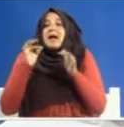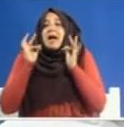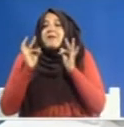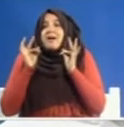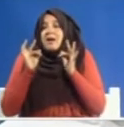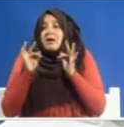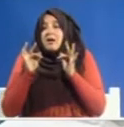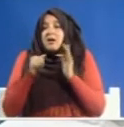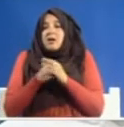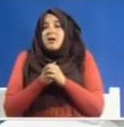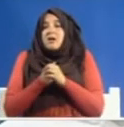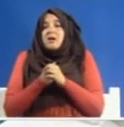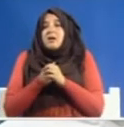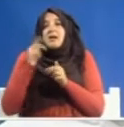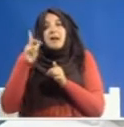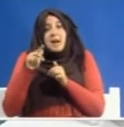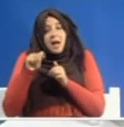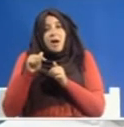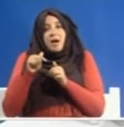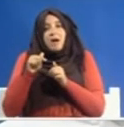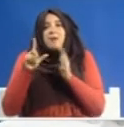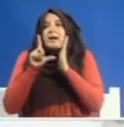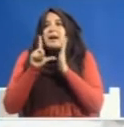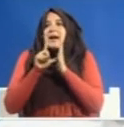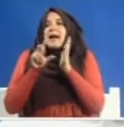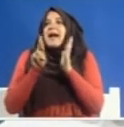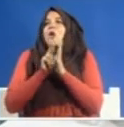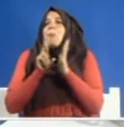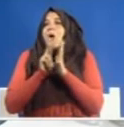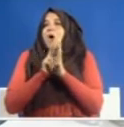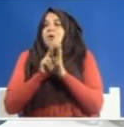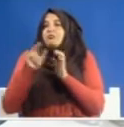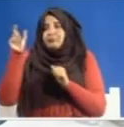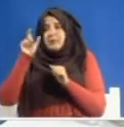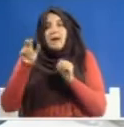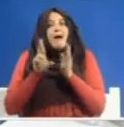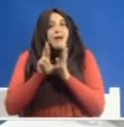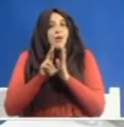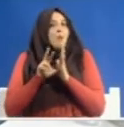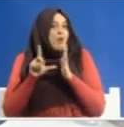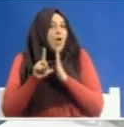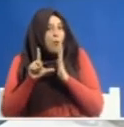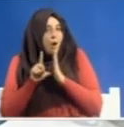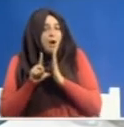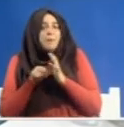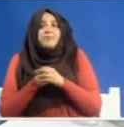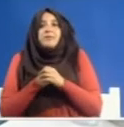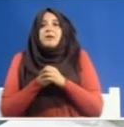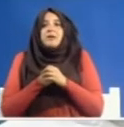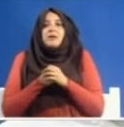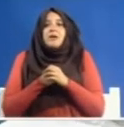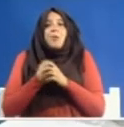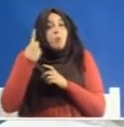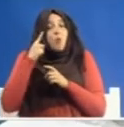تحكمها أحكام شرعية وأحكام قانونية. أولا من الأحكام الشرعية الضابطة